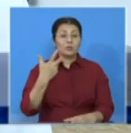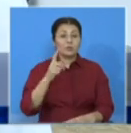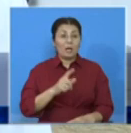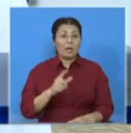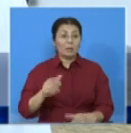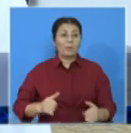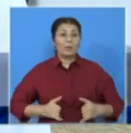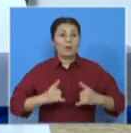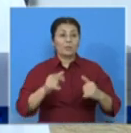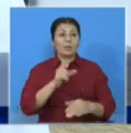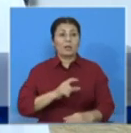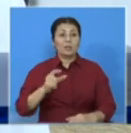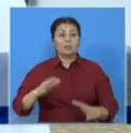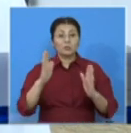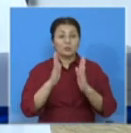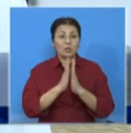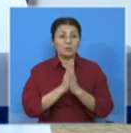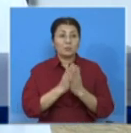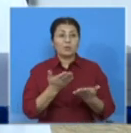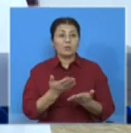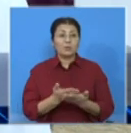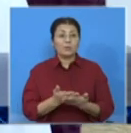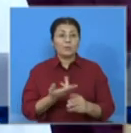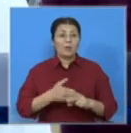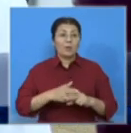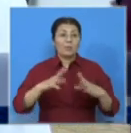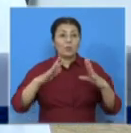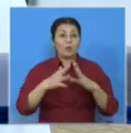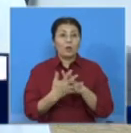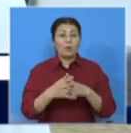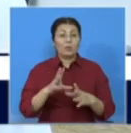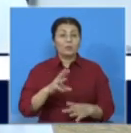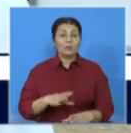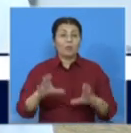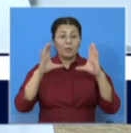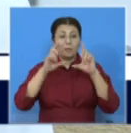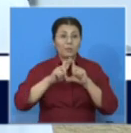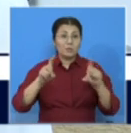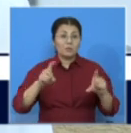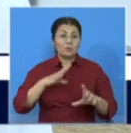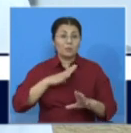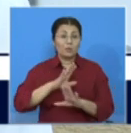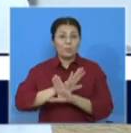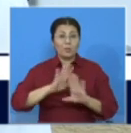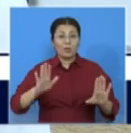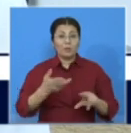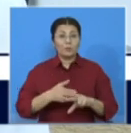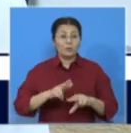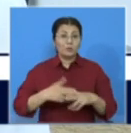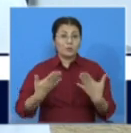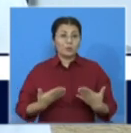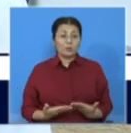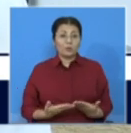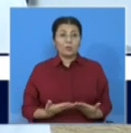шақталған. Халықтың сұранысы бойынша бұл ауылда бұрын мешіт болмаған, я сондықтан осы жердегі тұратын, бұл